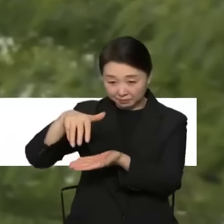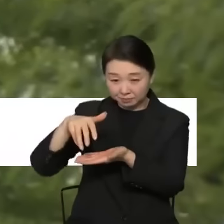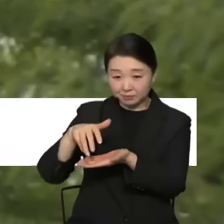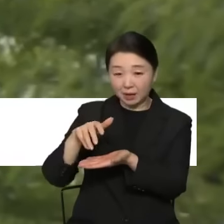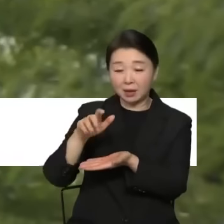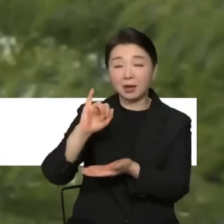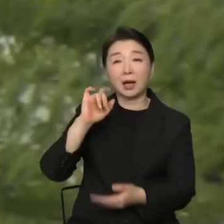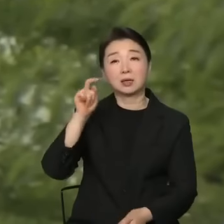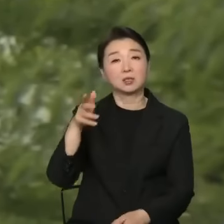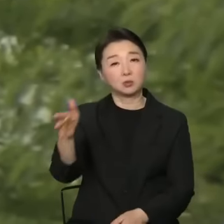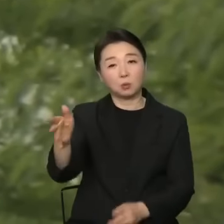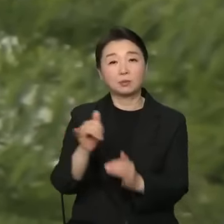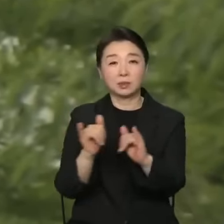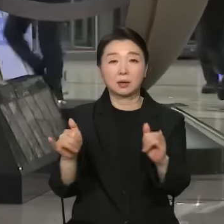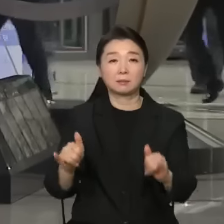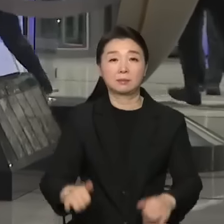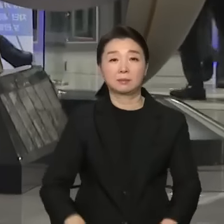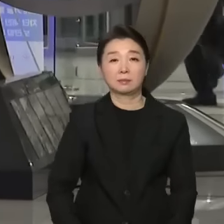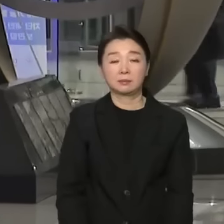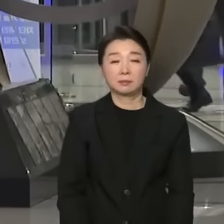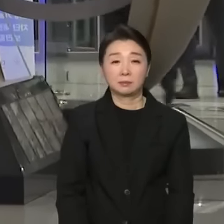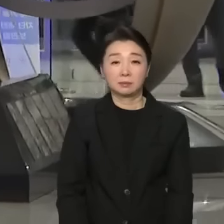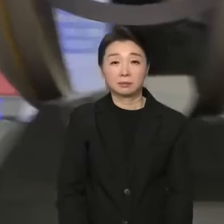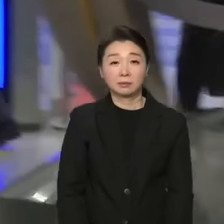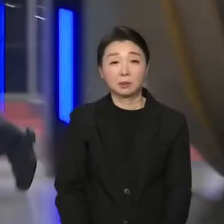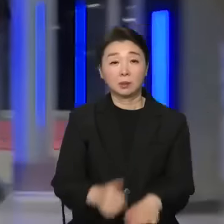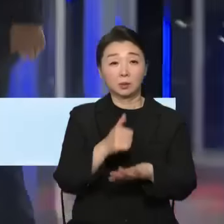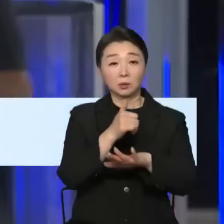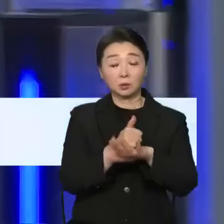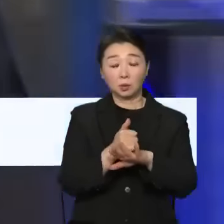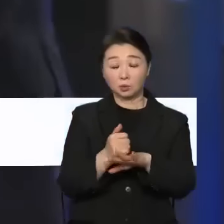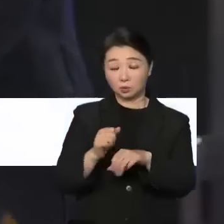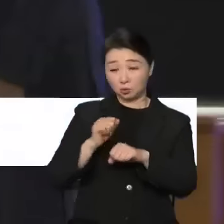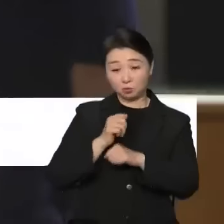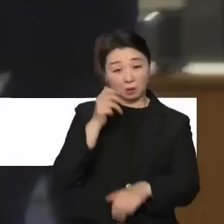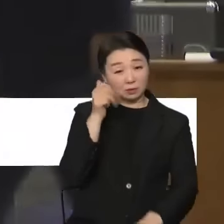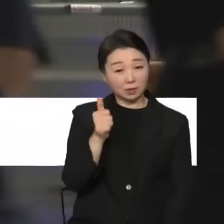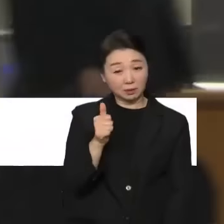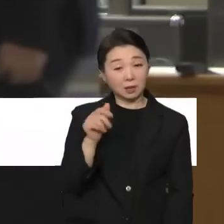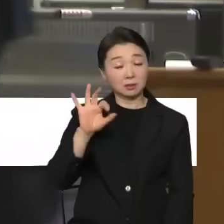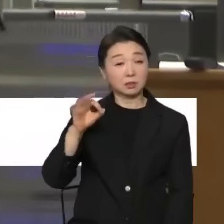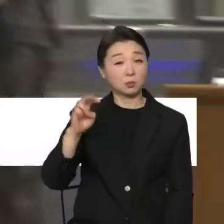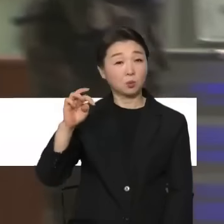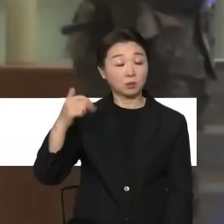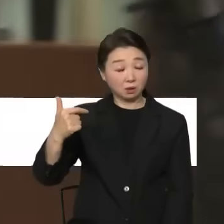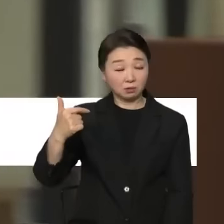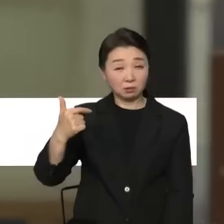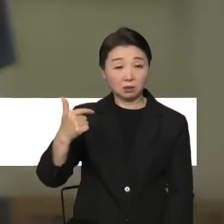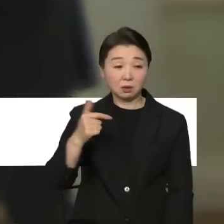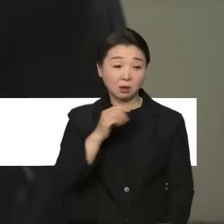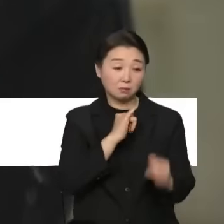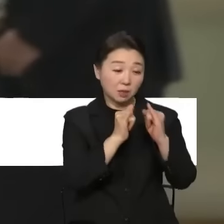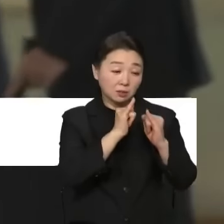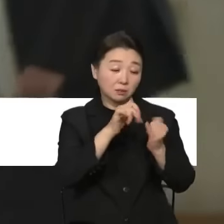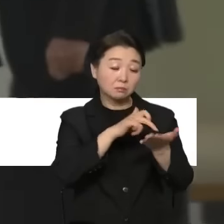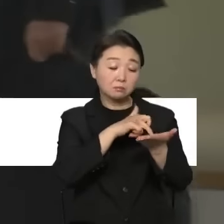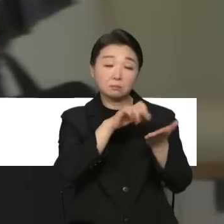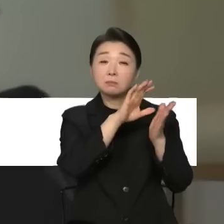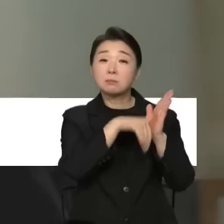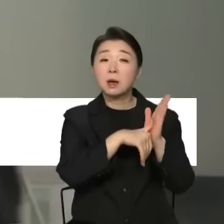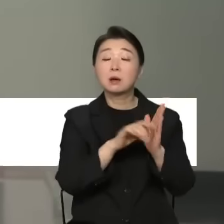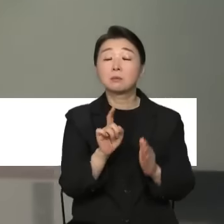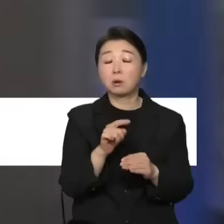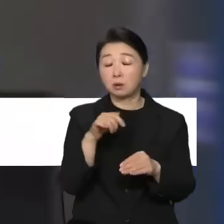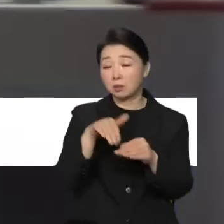전문 인력들로 구성되 있습니다 이에 대해 김용원 전 국방부 장관은 한 언론과의 메신저 인터뷰에서